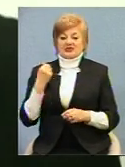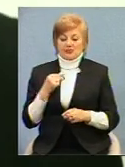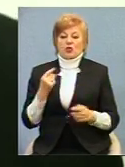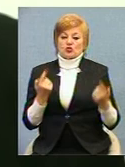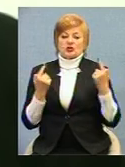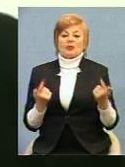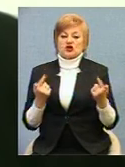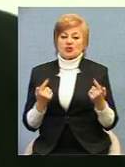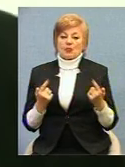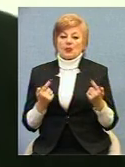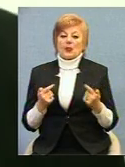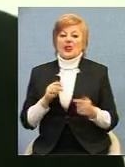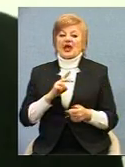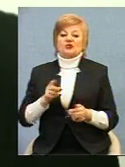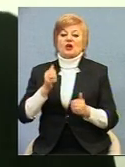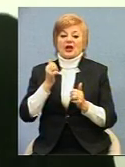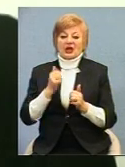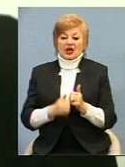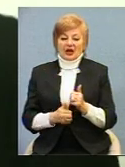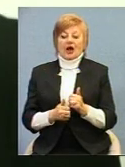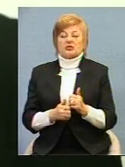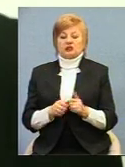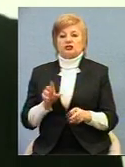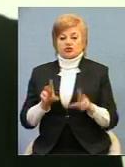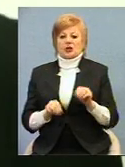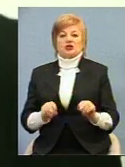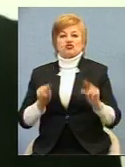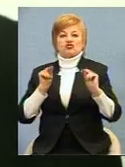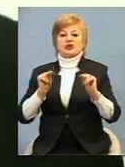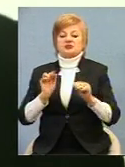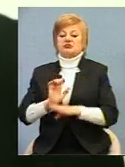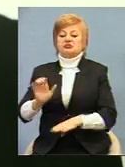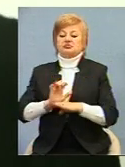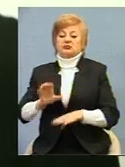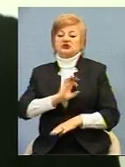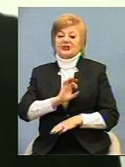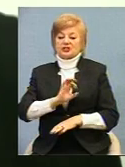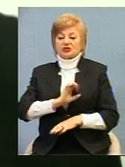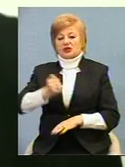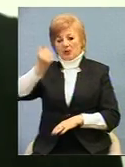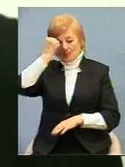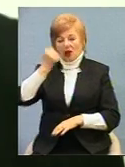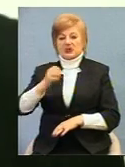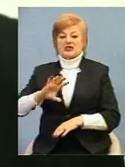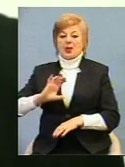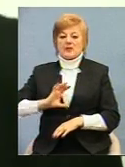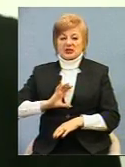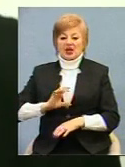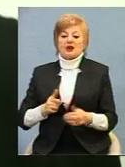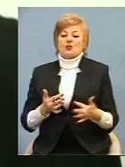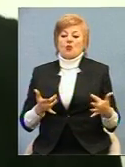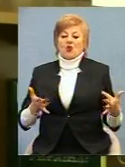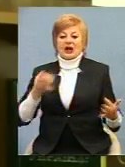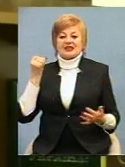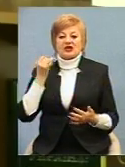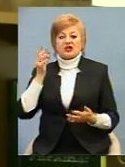огромных, которые каждый считали за честь выпустить свои значки, памятные медали по разным историческим